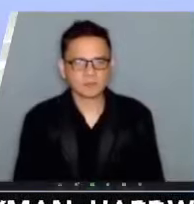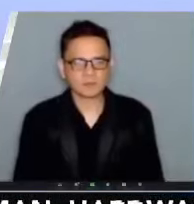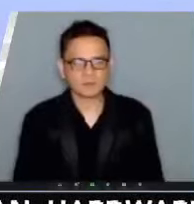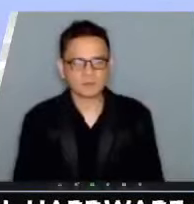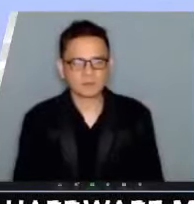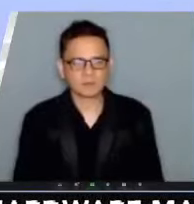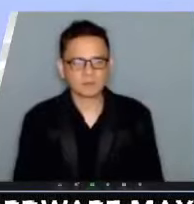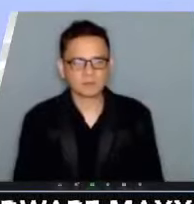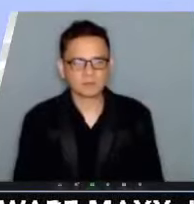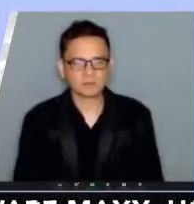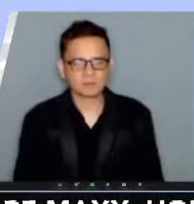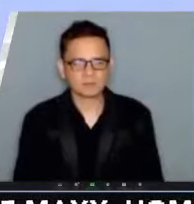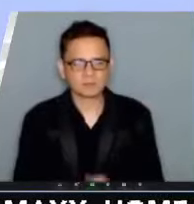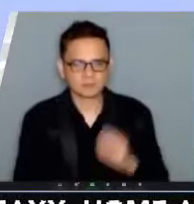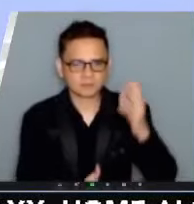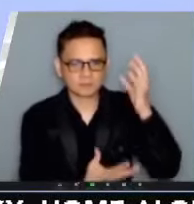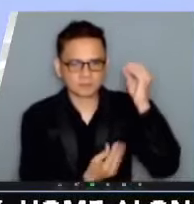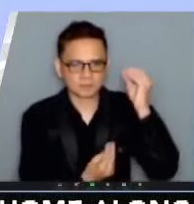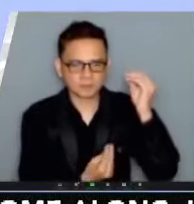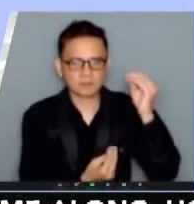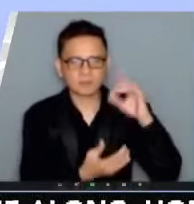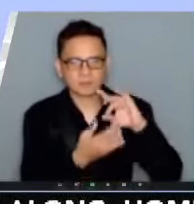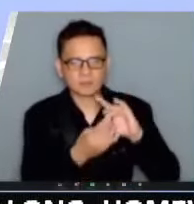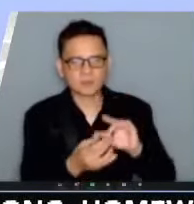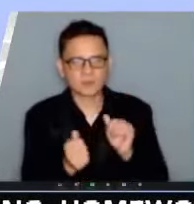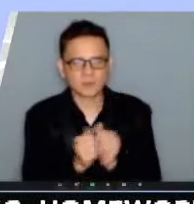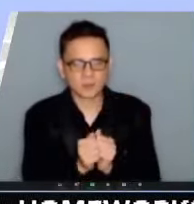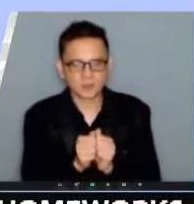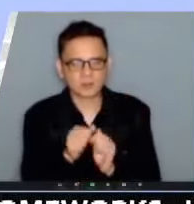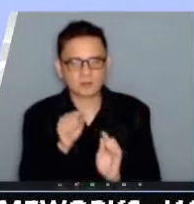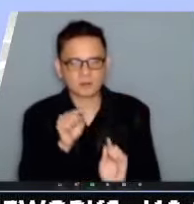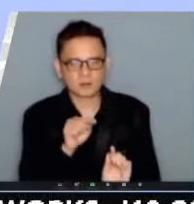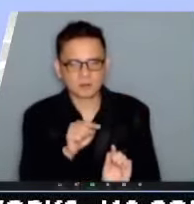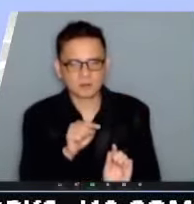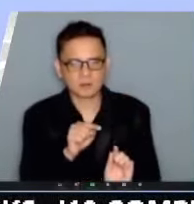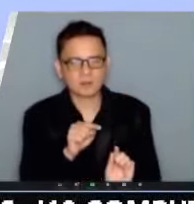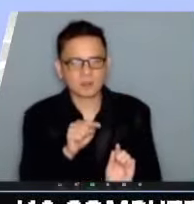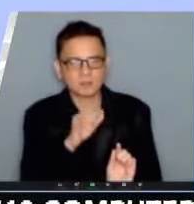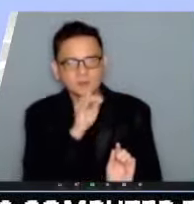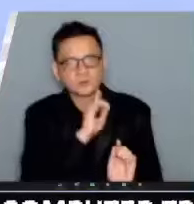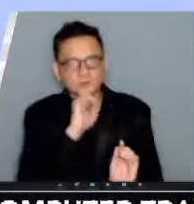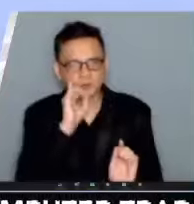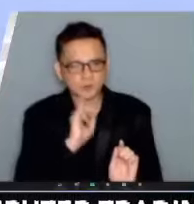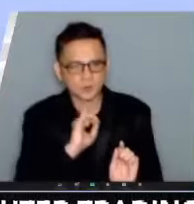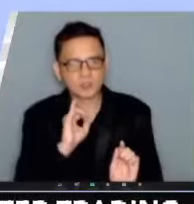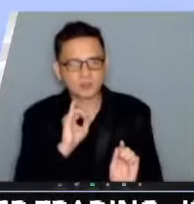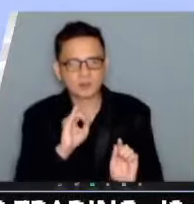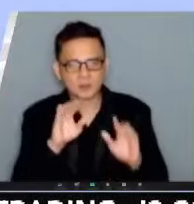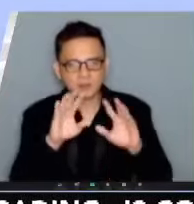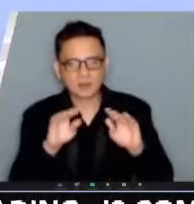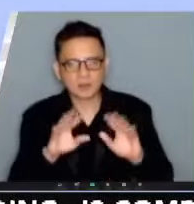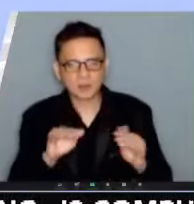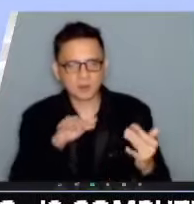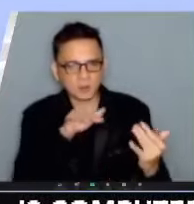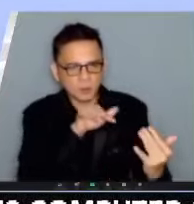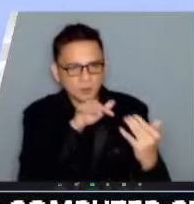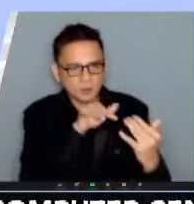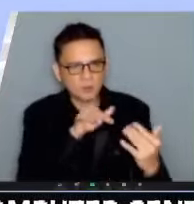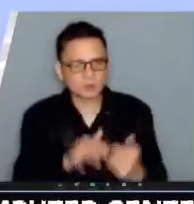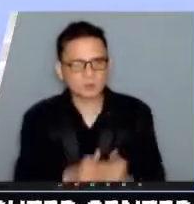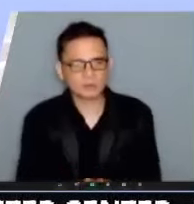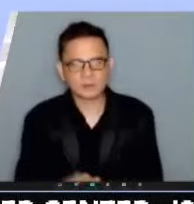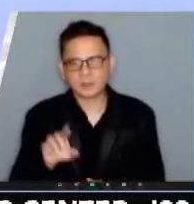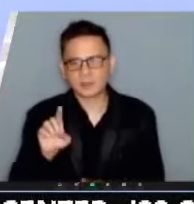Samantala, update po tayo sa lagay ng ating mga kababayan sa gitna po ng tensyon sa Israel at Lebanon. Kausapin po natin si DFA